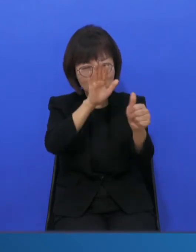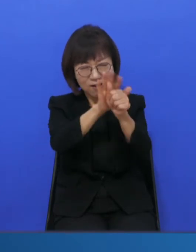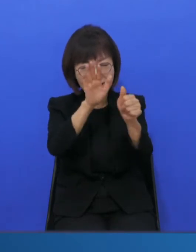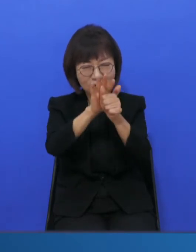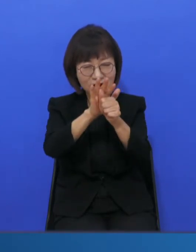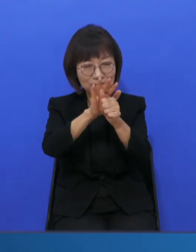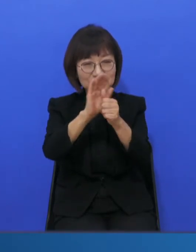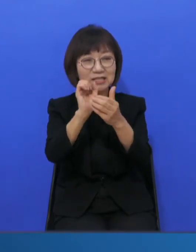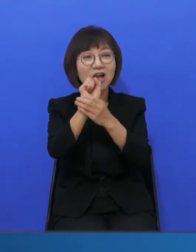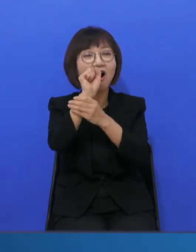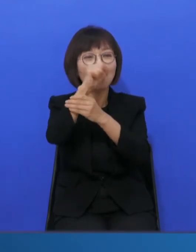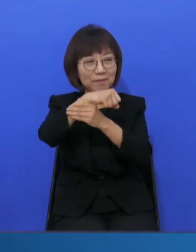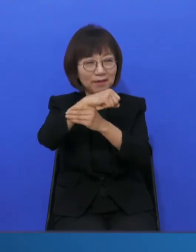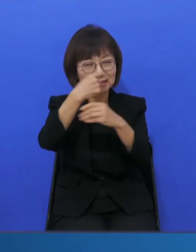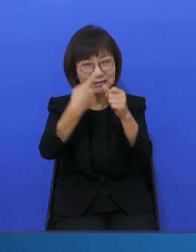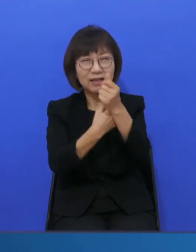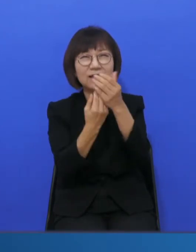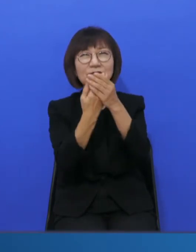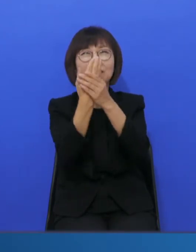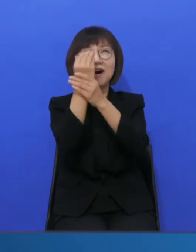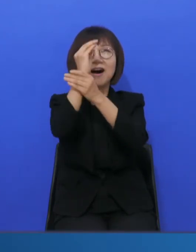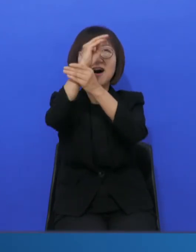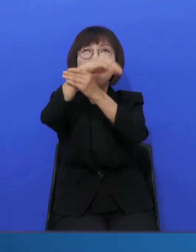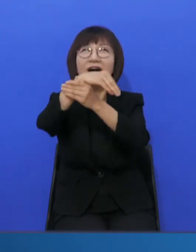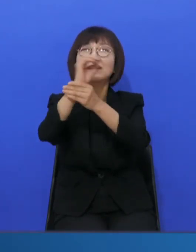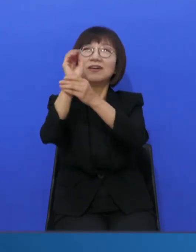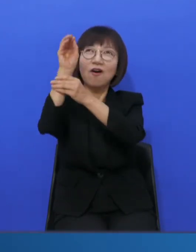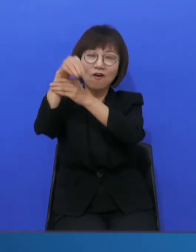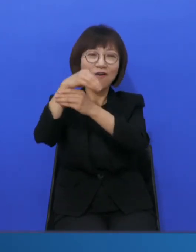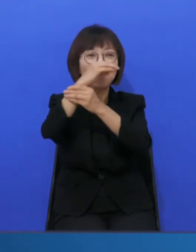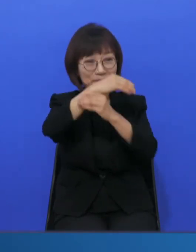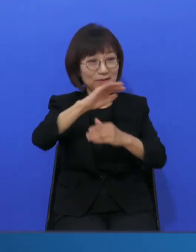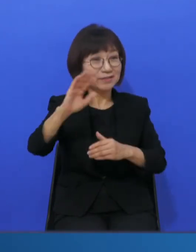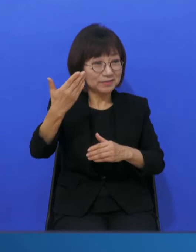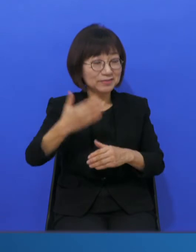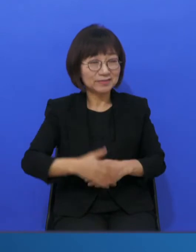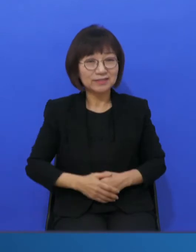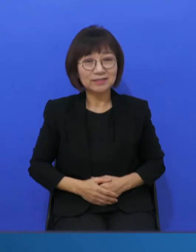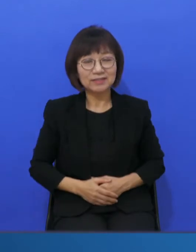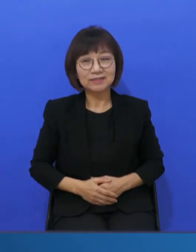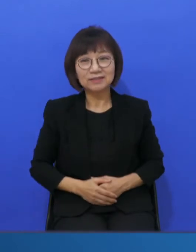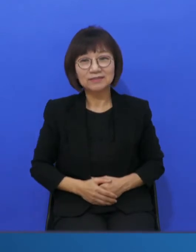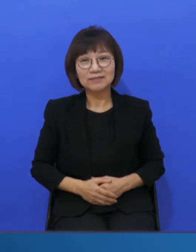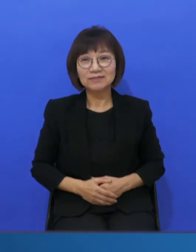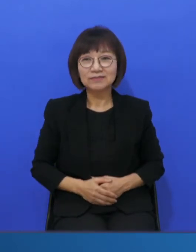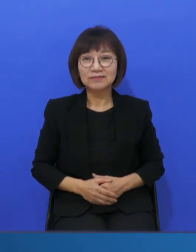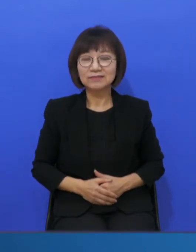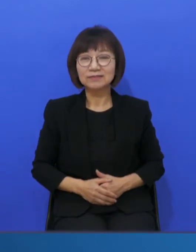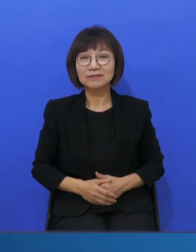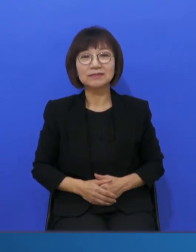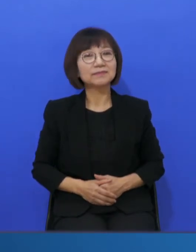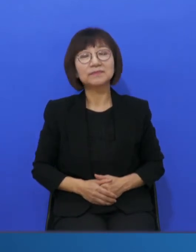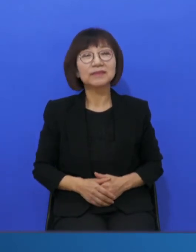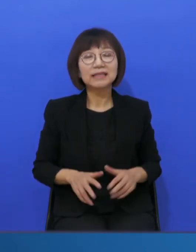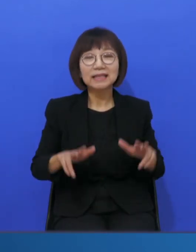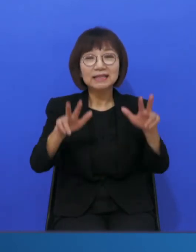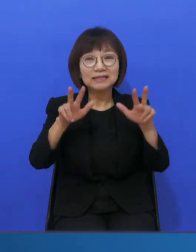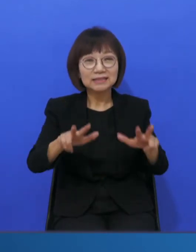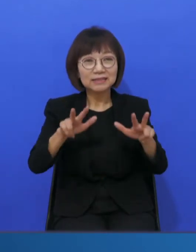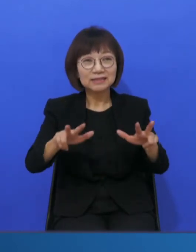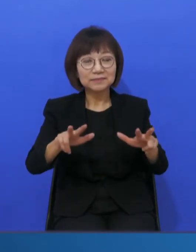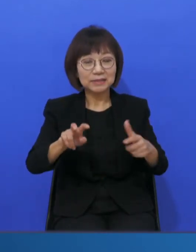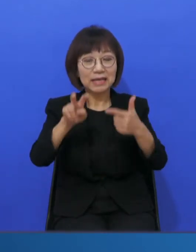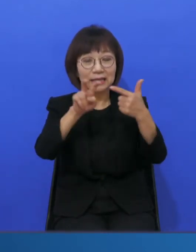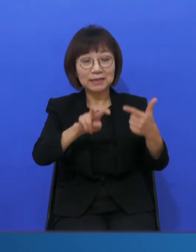the gospel of life, then we can bear great many fruits to save others. 확신합니다. I'm sure of this. 지금 임마누엘 서울교회